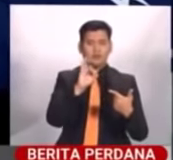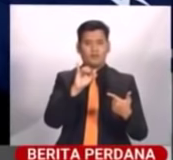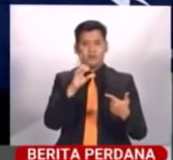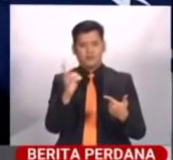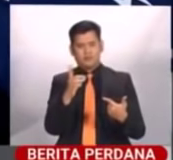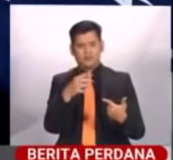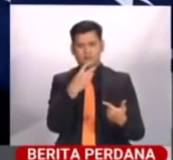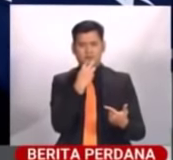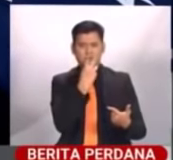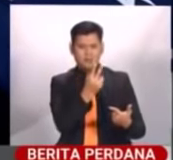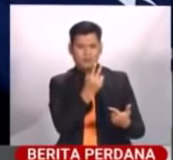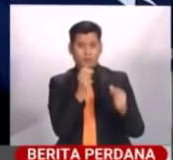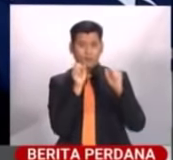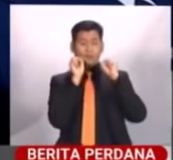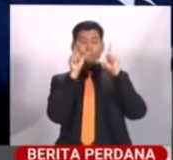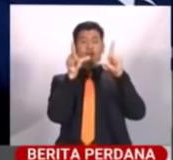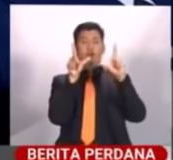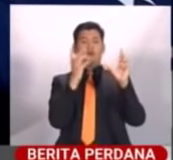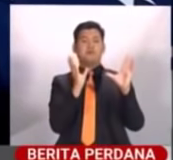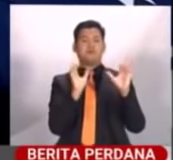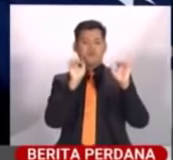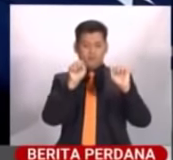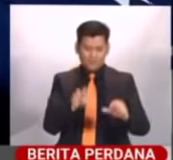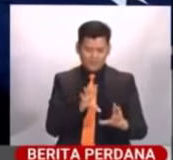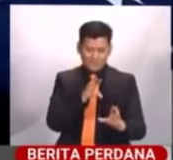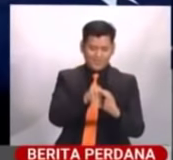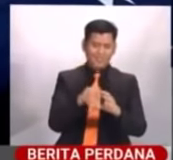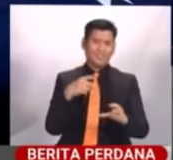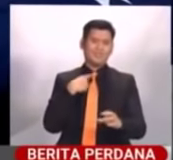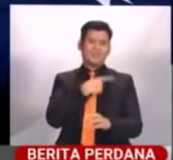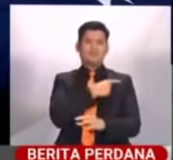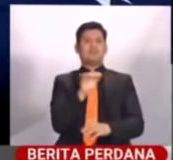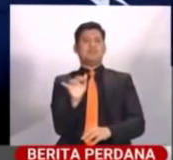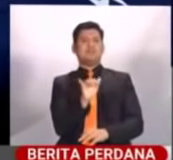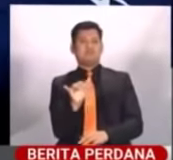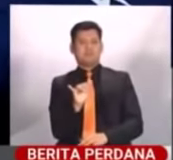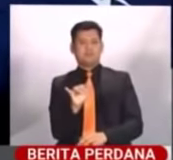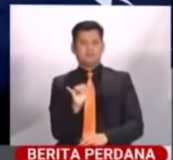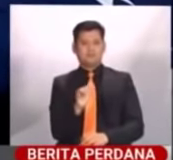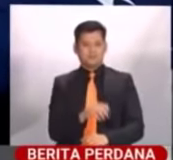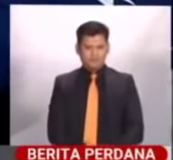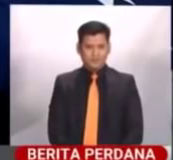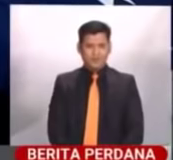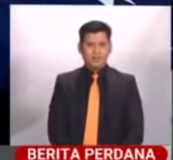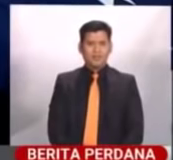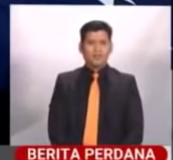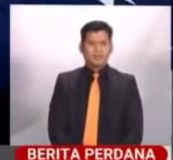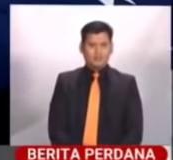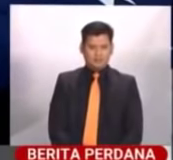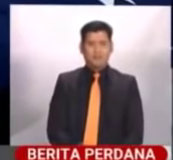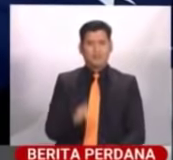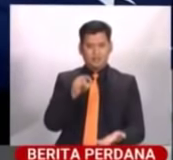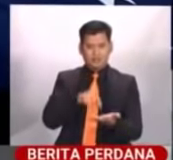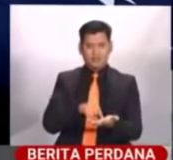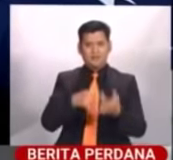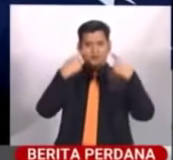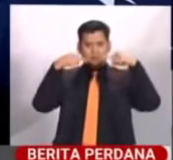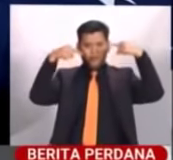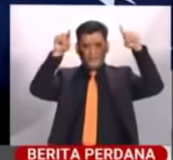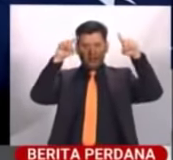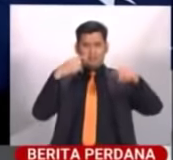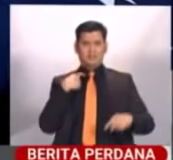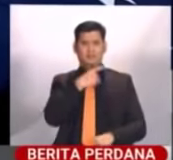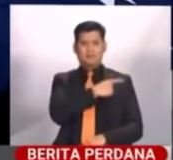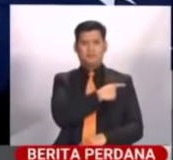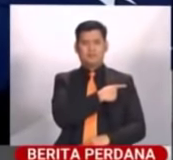pandangan kita as a surprise join us, and I think he has started 14 games and it's an achievement for himself as well.